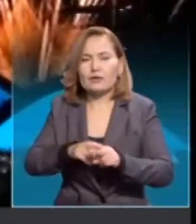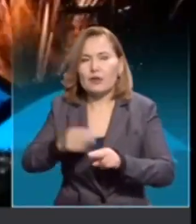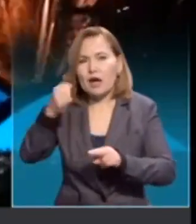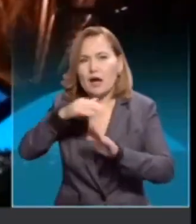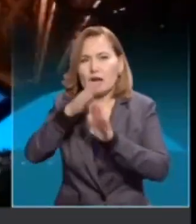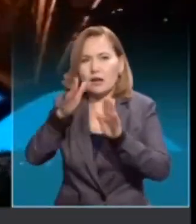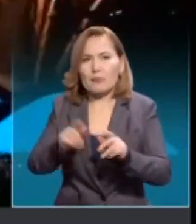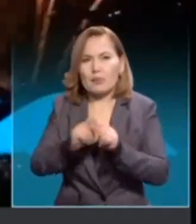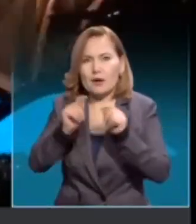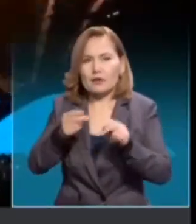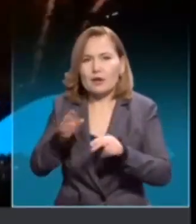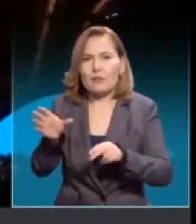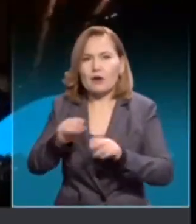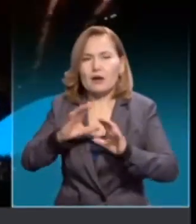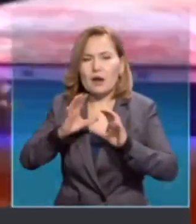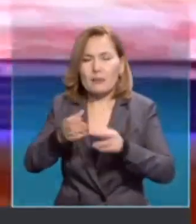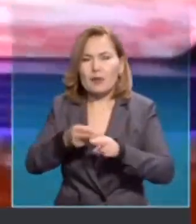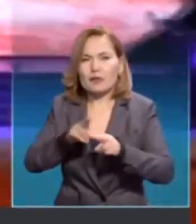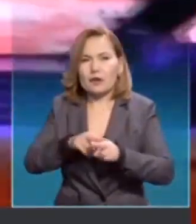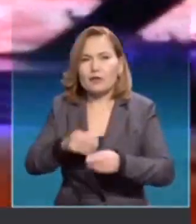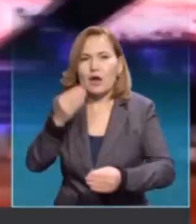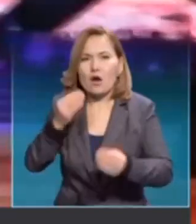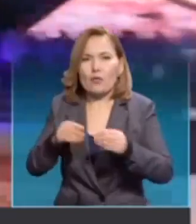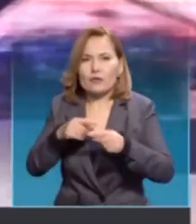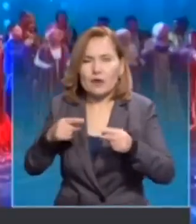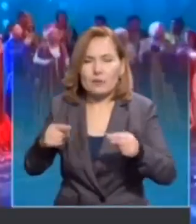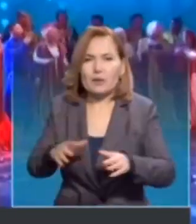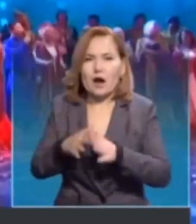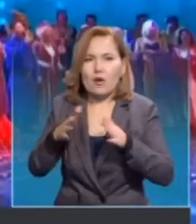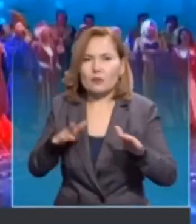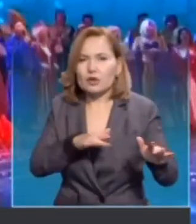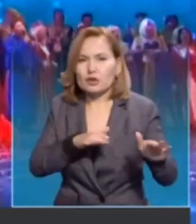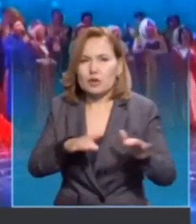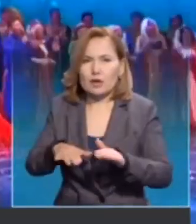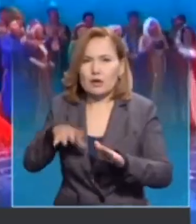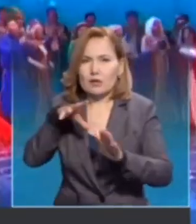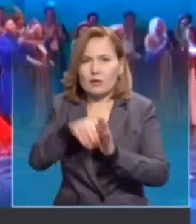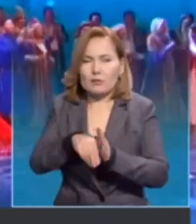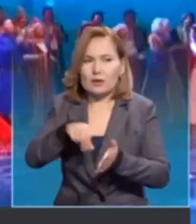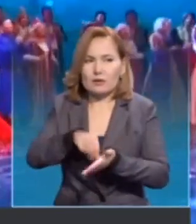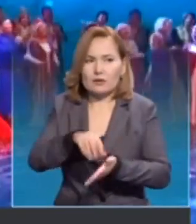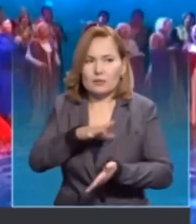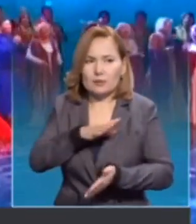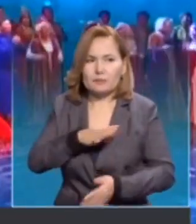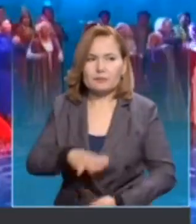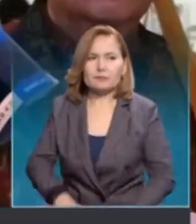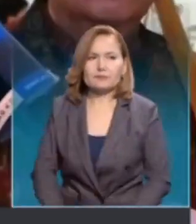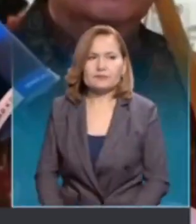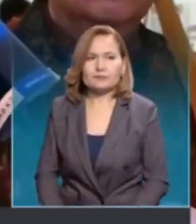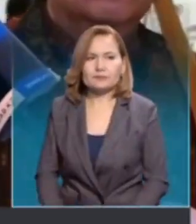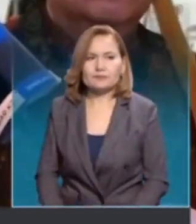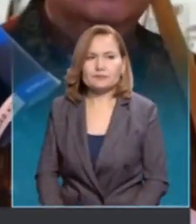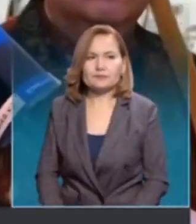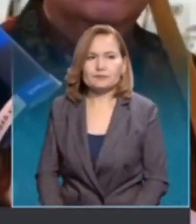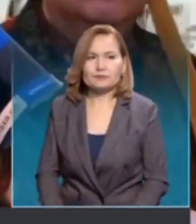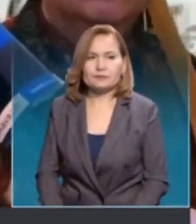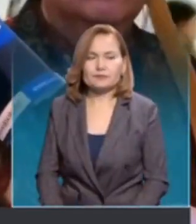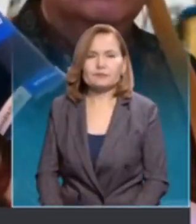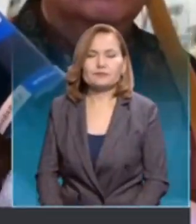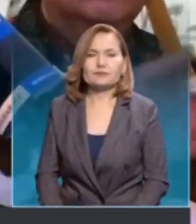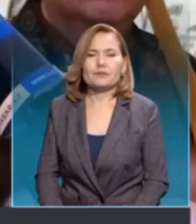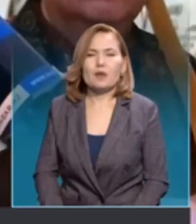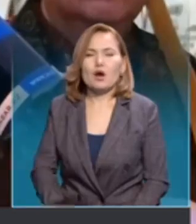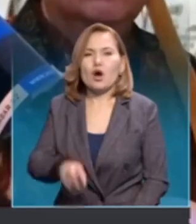ескерткішін таныстыру және бүкіл әлемдік көшпенділер ойындар сияқты ауқымды шаралар да бар. Bu etkinlikte açılışlarında